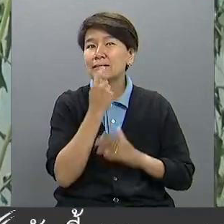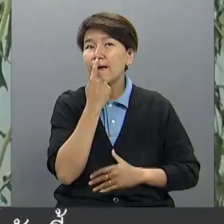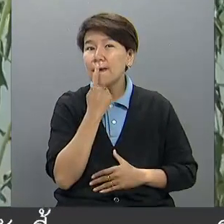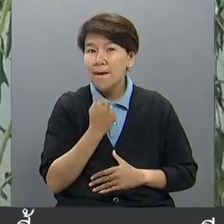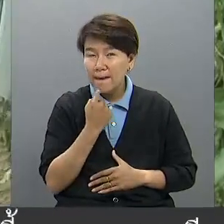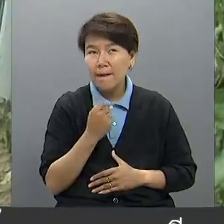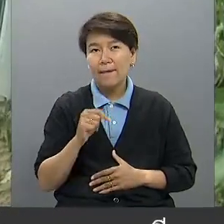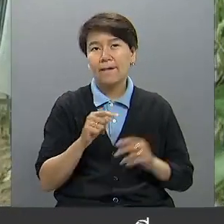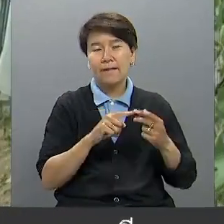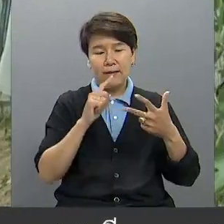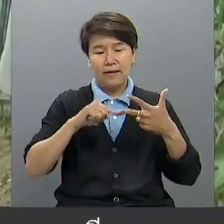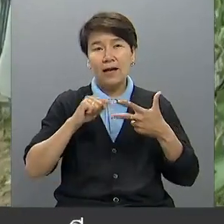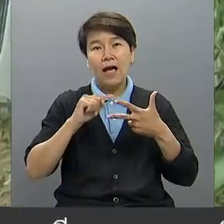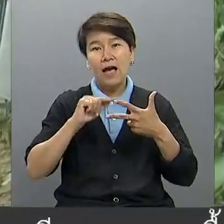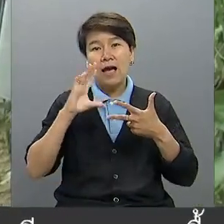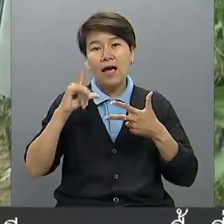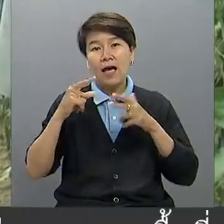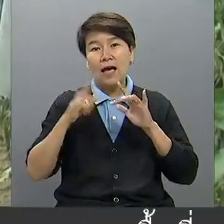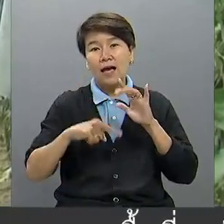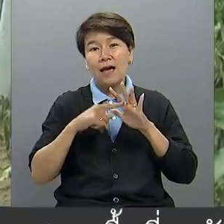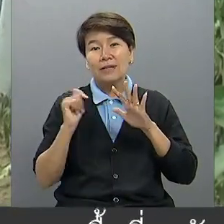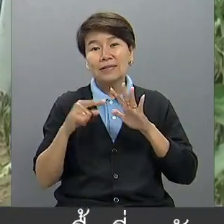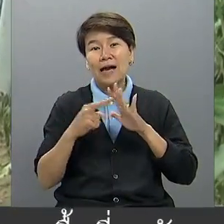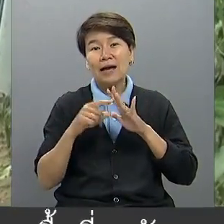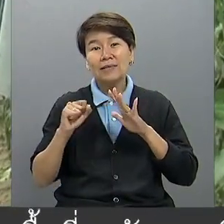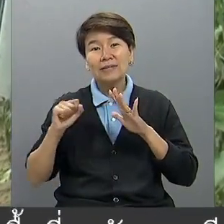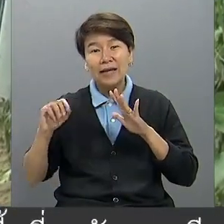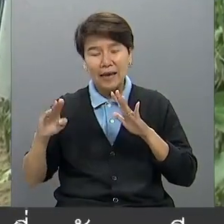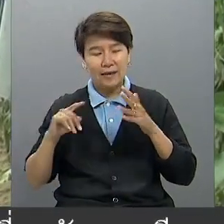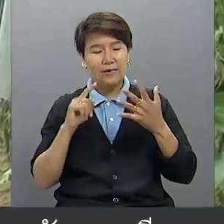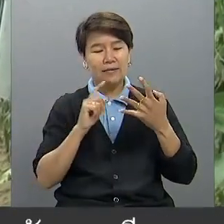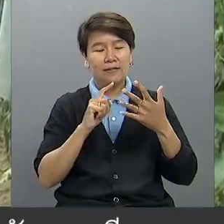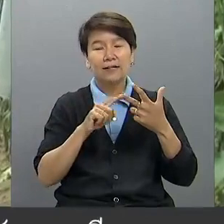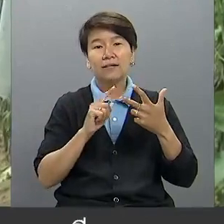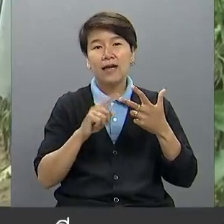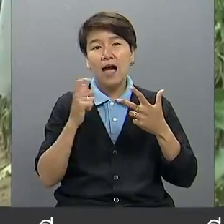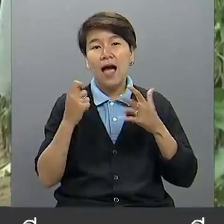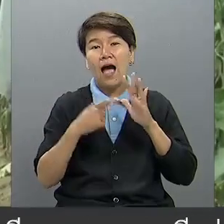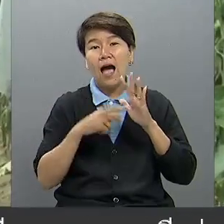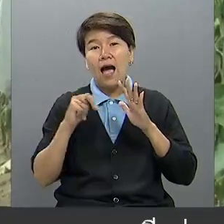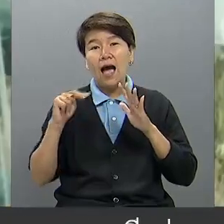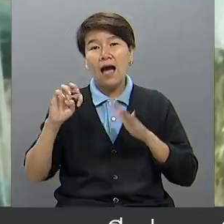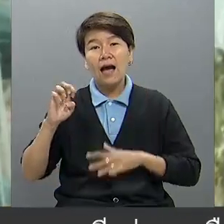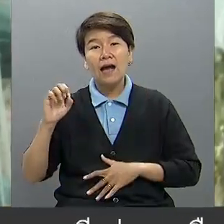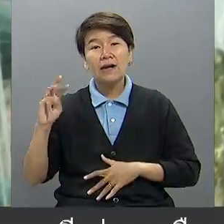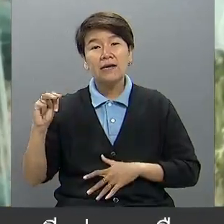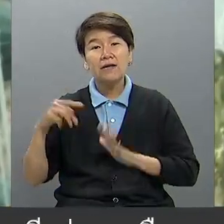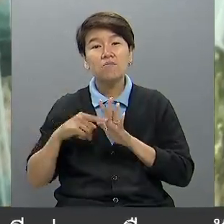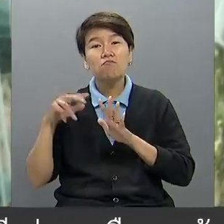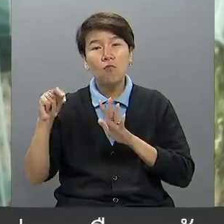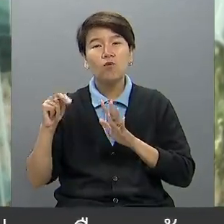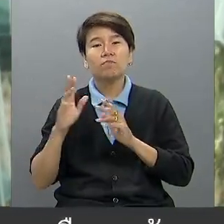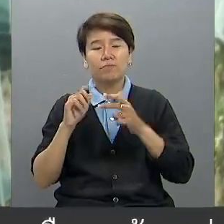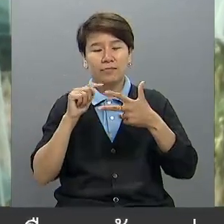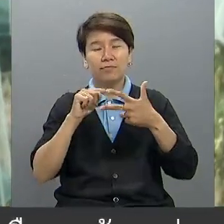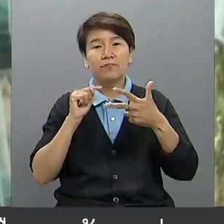แสดแล้วก็พันฮันนีมูนจะมีเนื้อสีเหลืองนะครับแตงโมที่สวนแห่งนี้ครับจะเป็นการปลูกแบบปลอดสารเคมีทั้งหมด150